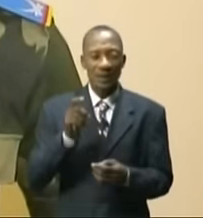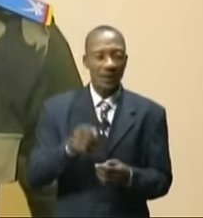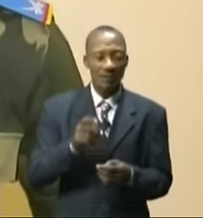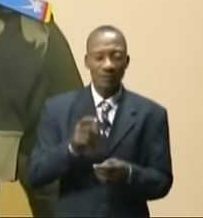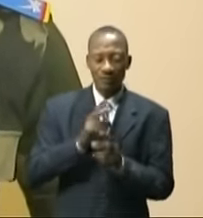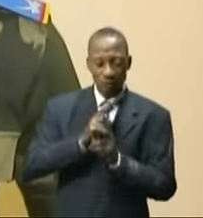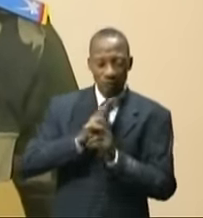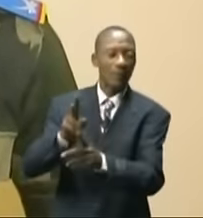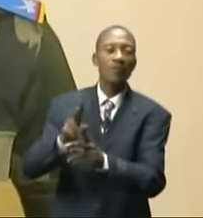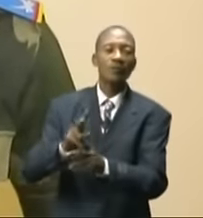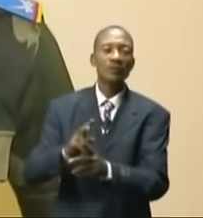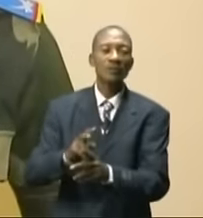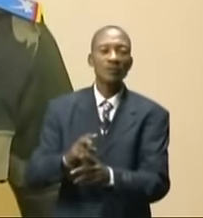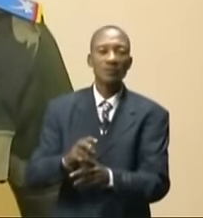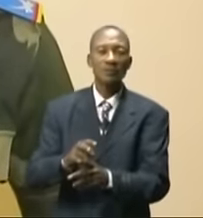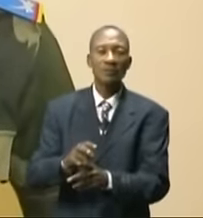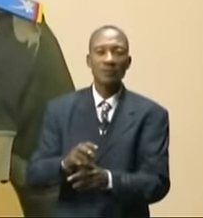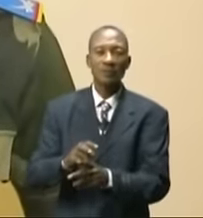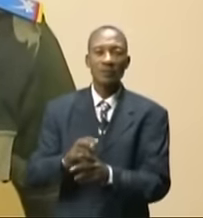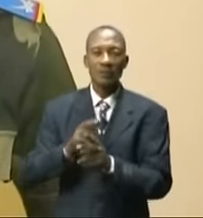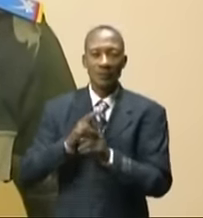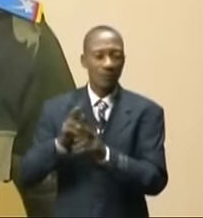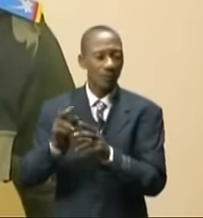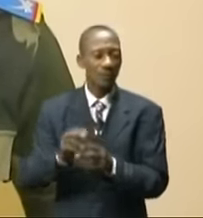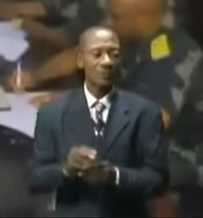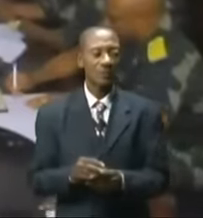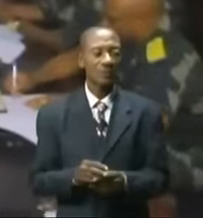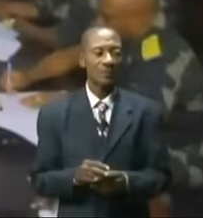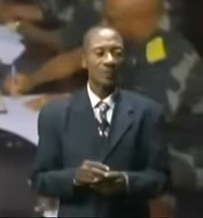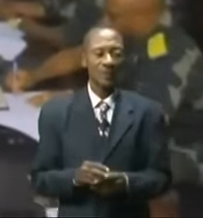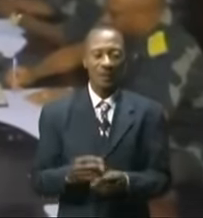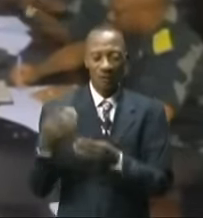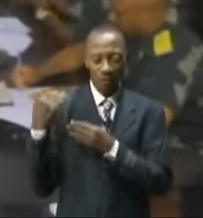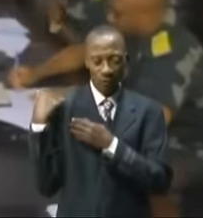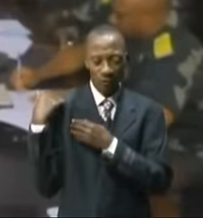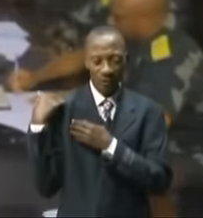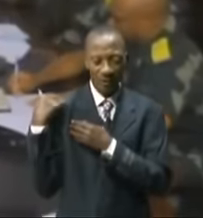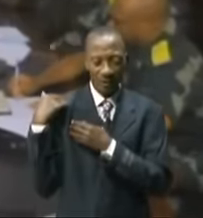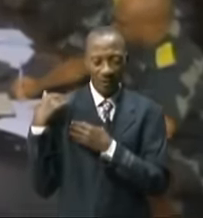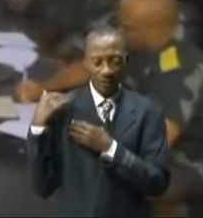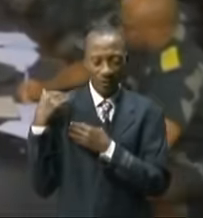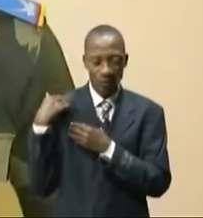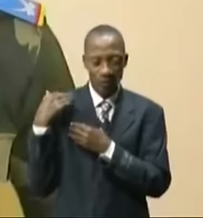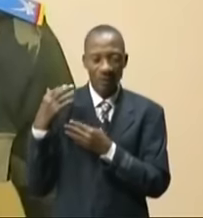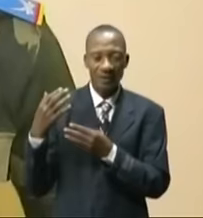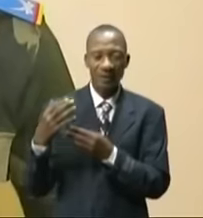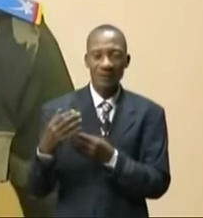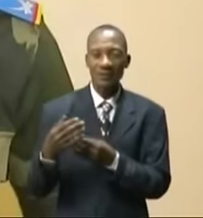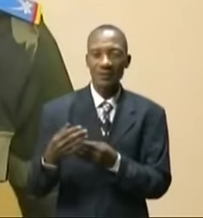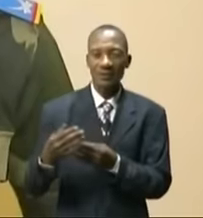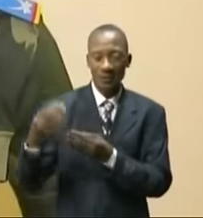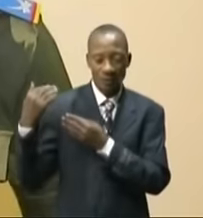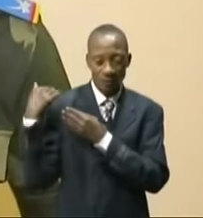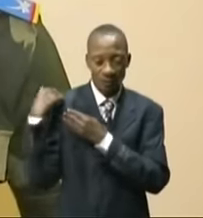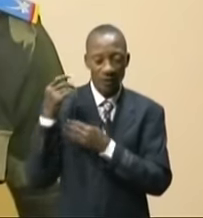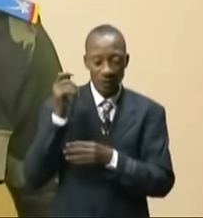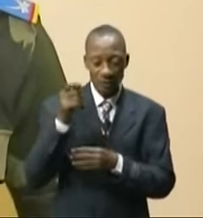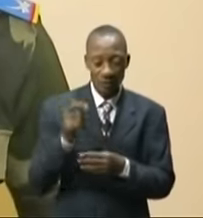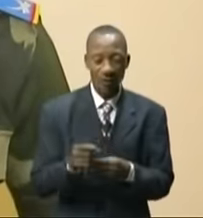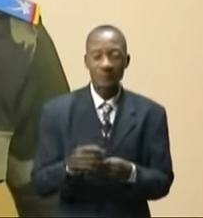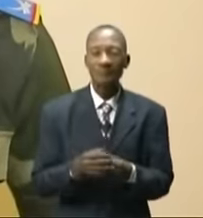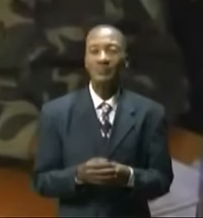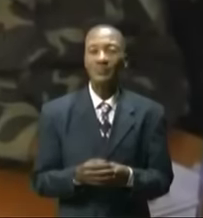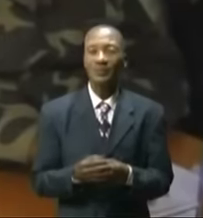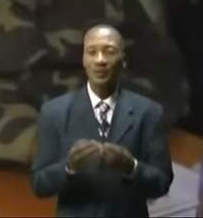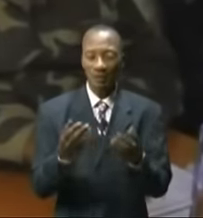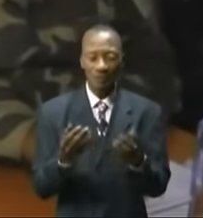appropriée de la part des autorités compétentes que nous sommes, je ne cesserai de réitérer le même parole aux